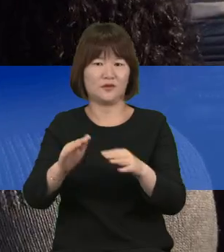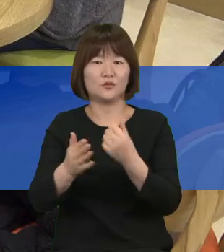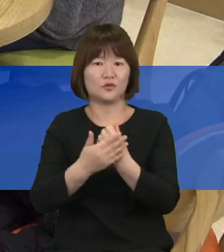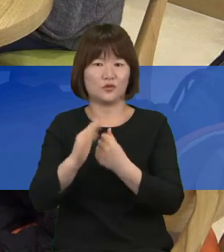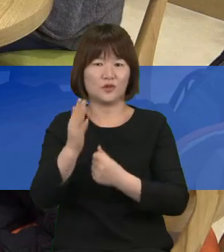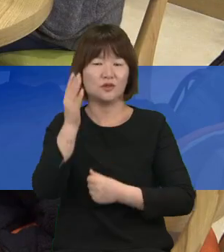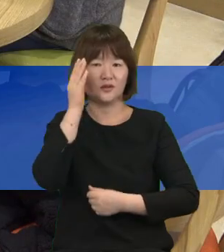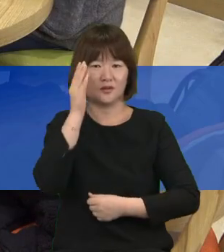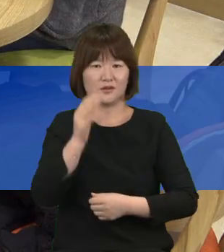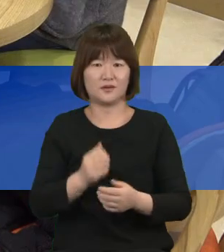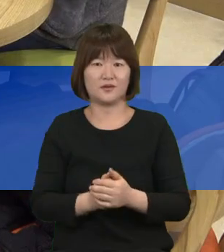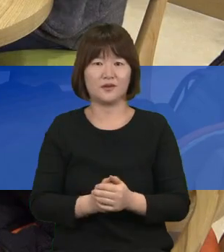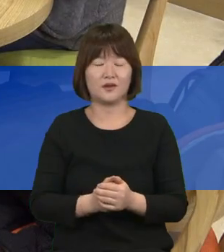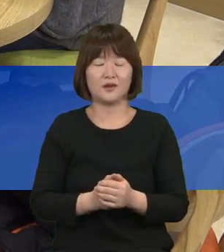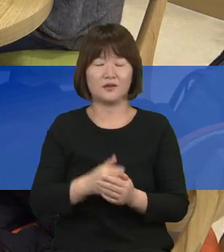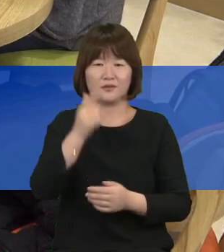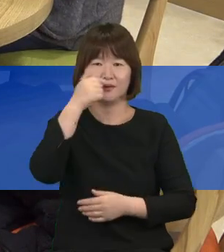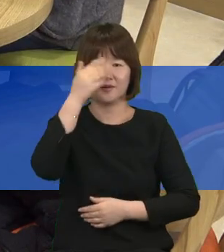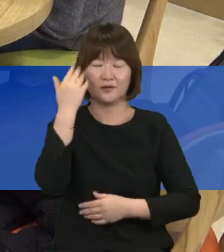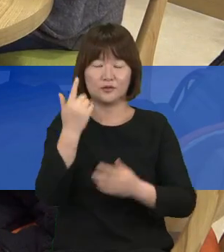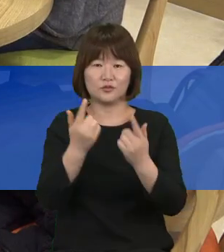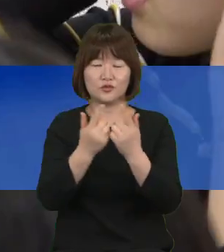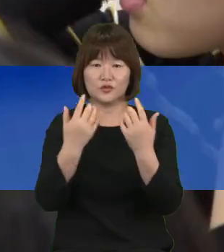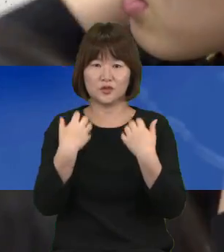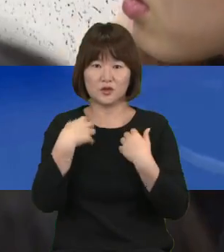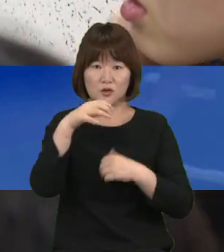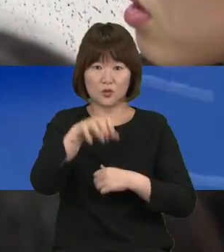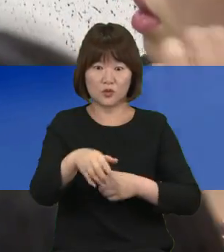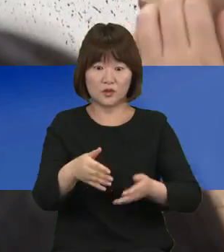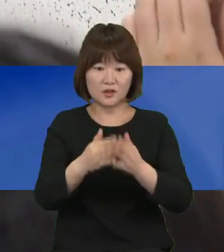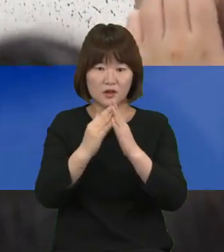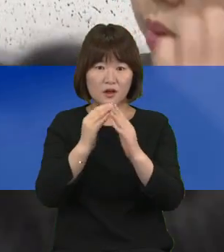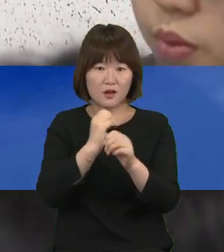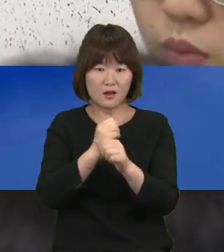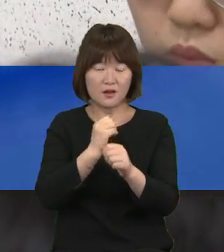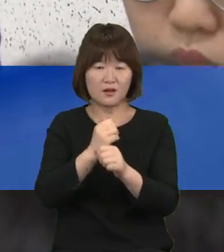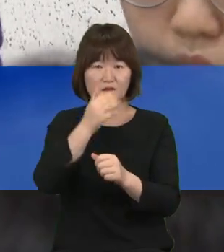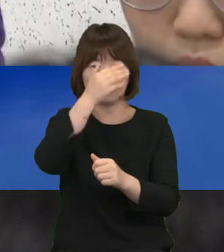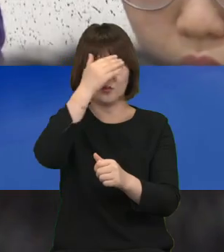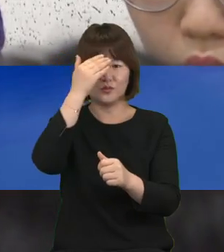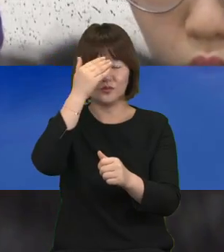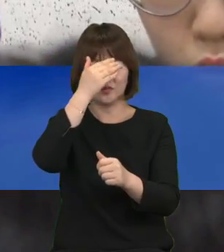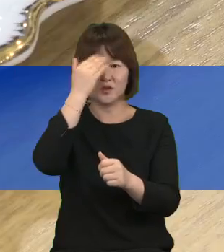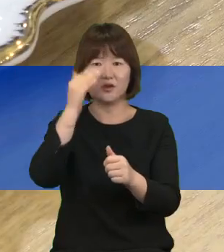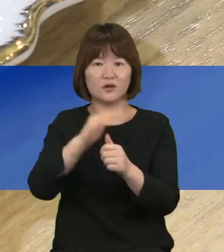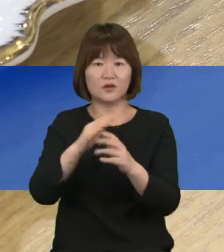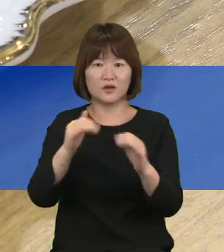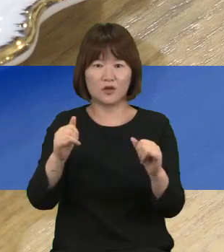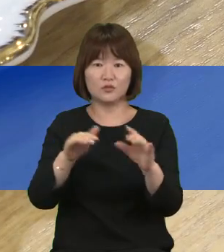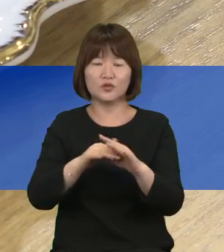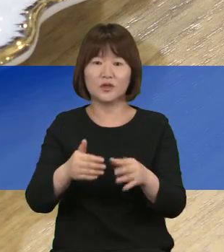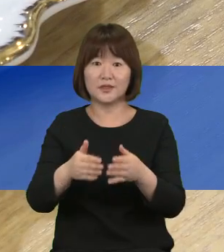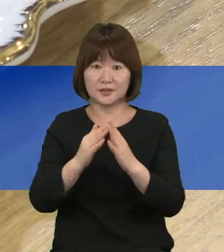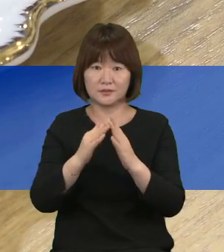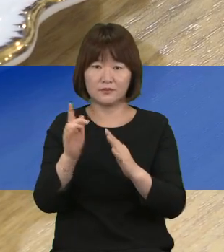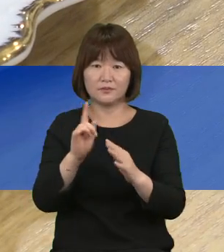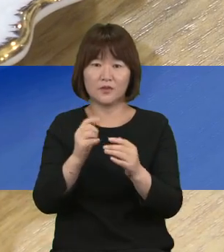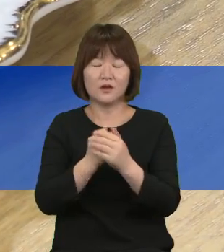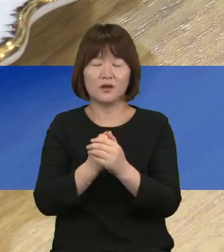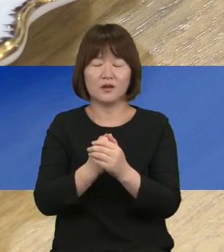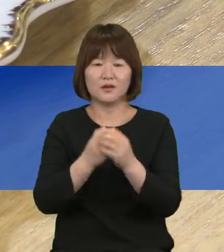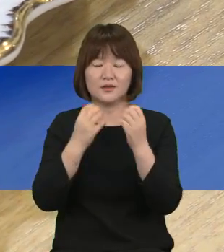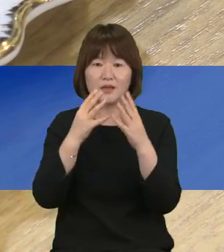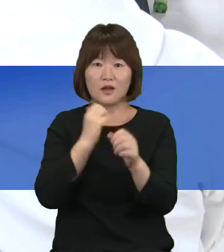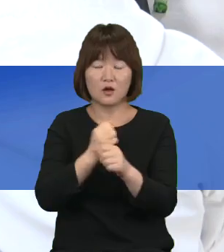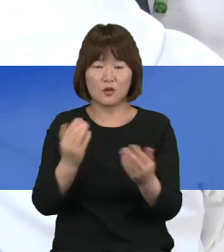전망입니다. 구 북구청 부지에 들어서는 청소년 문화의 집및 청년 창업 플랫폼은 청년들의 취창업 인큐베이팅